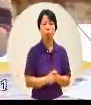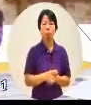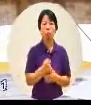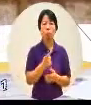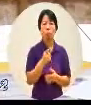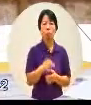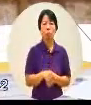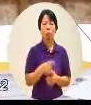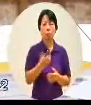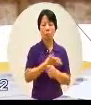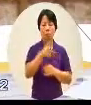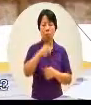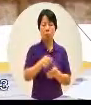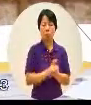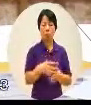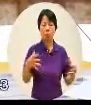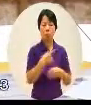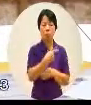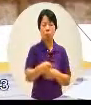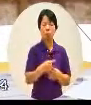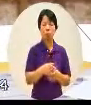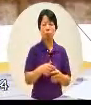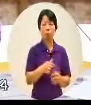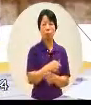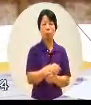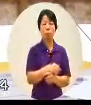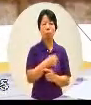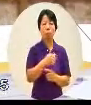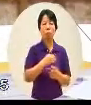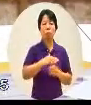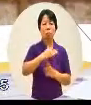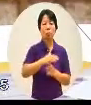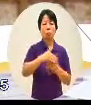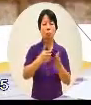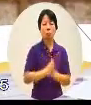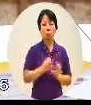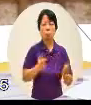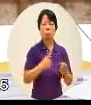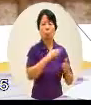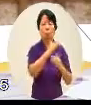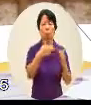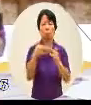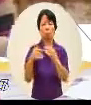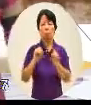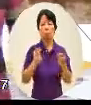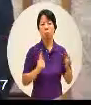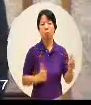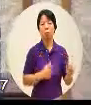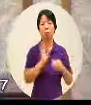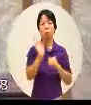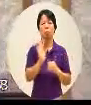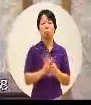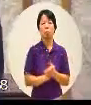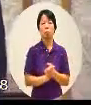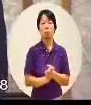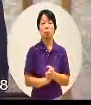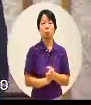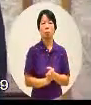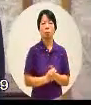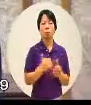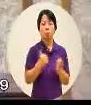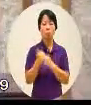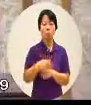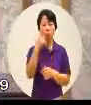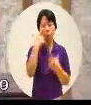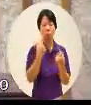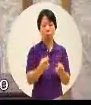应该让他统一的一个标准，不可以每个学校都不一样啊，好不好？来， 好，谢谢议长，谢谢黄议员哦，我也认